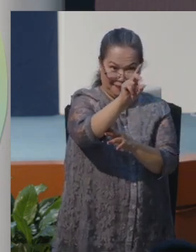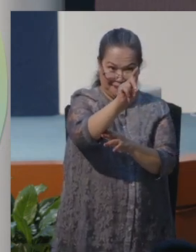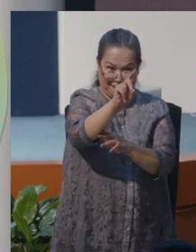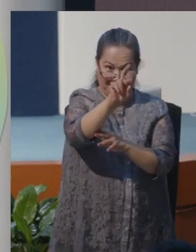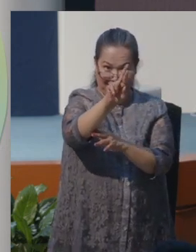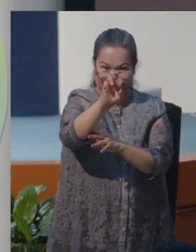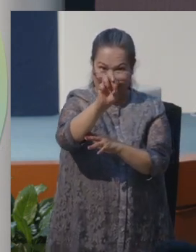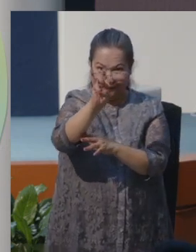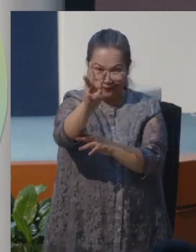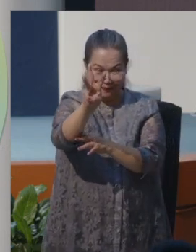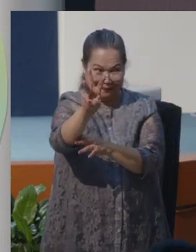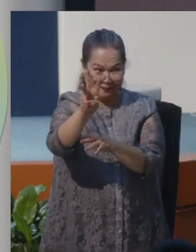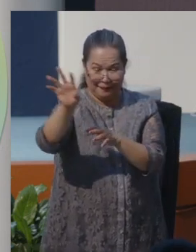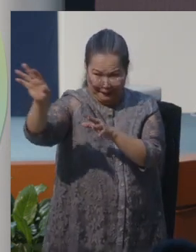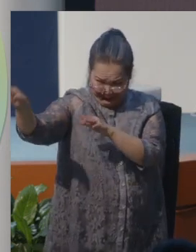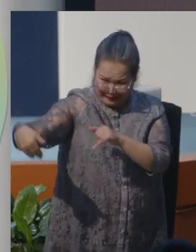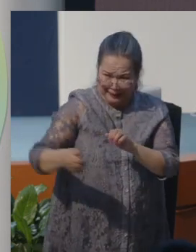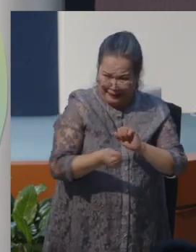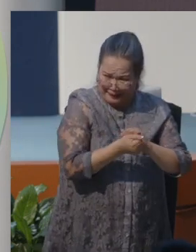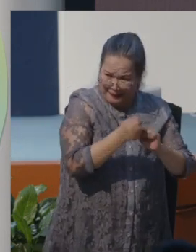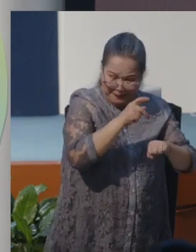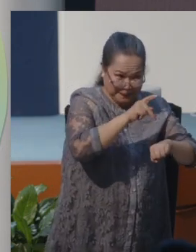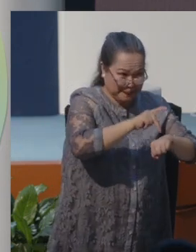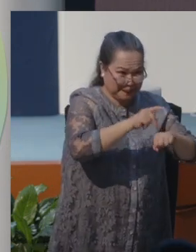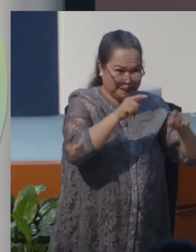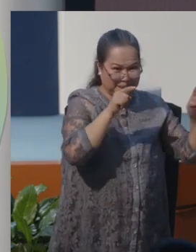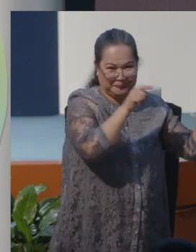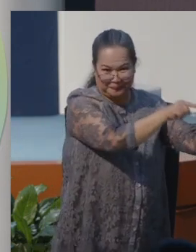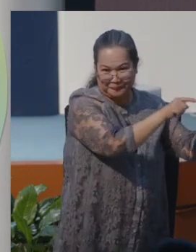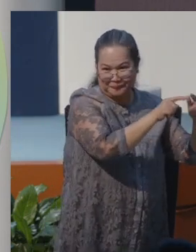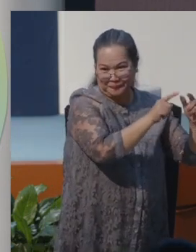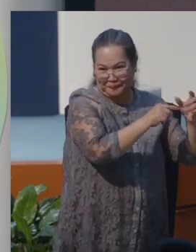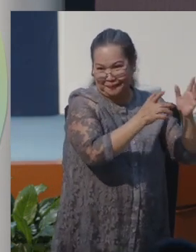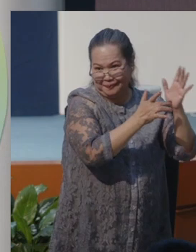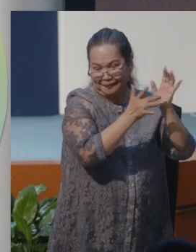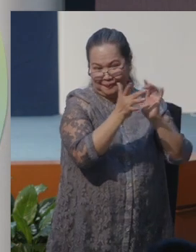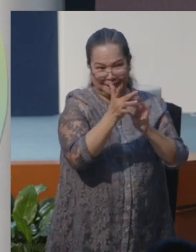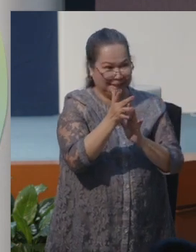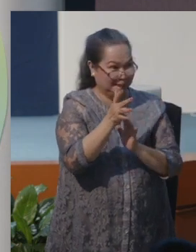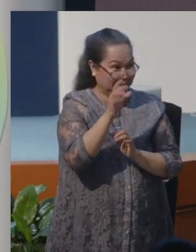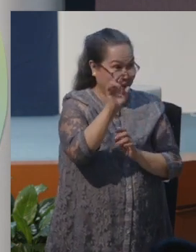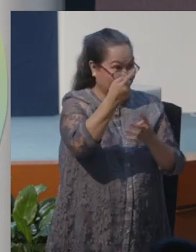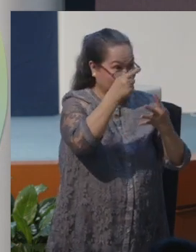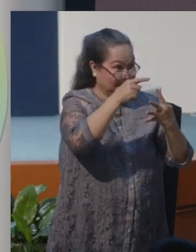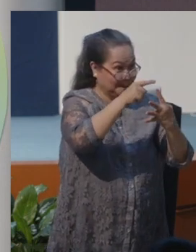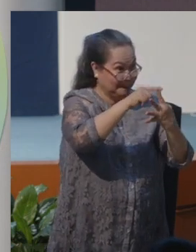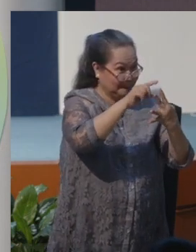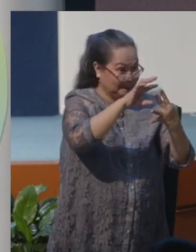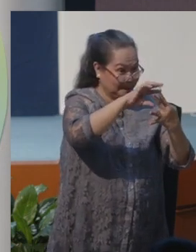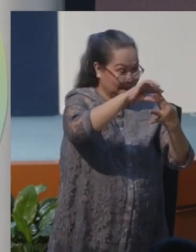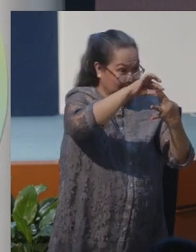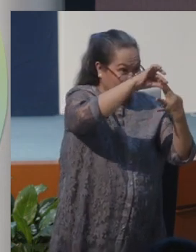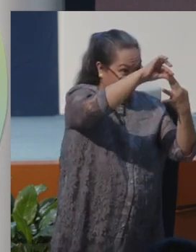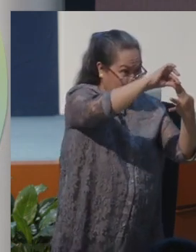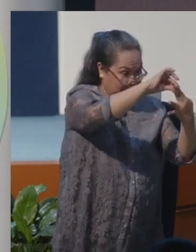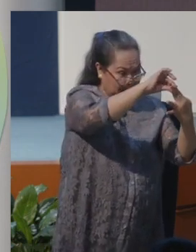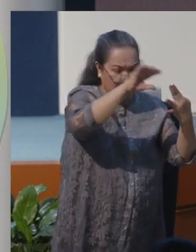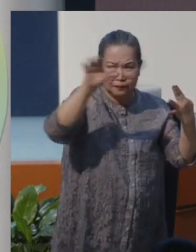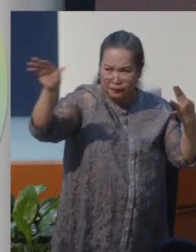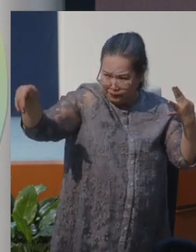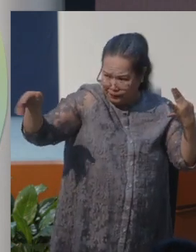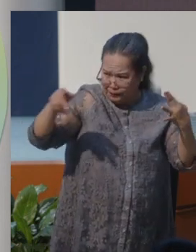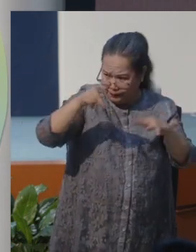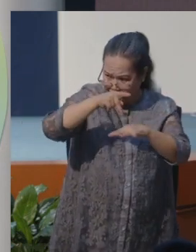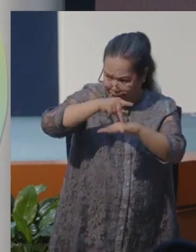na nagdala kay Peter kay Jesus. Sabi sa John 1:41. Nung makilala niya na si Jesus ang Mesias, dinala niya si